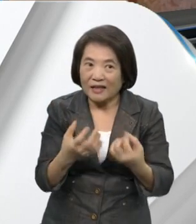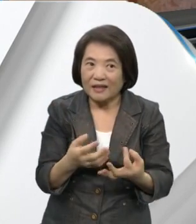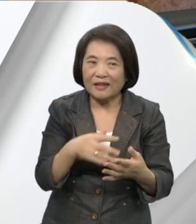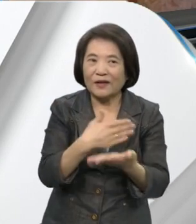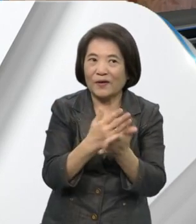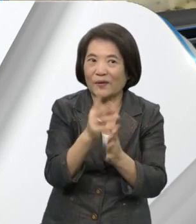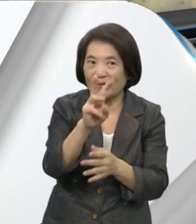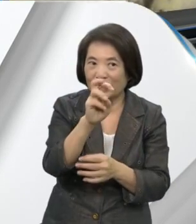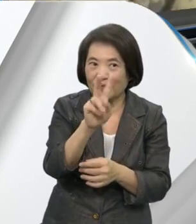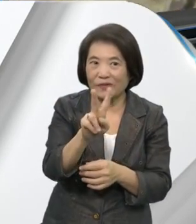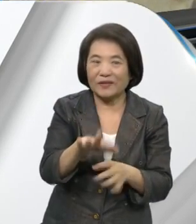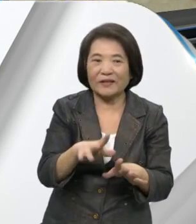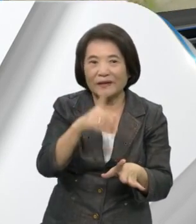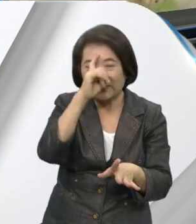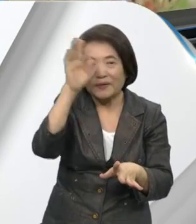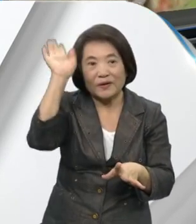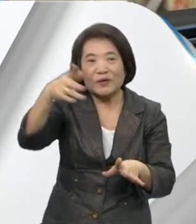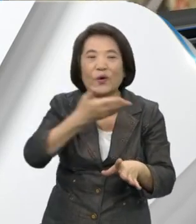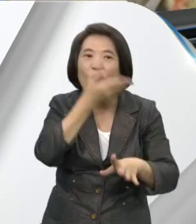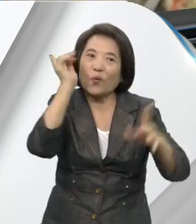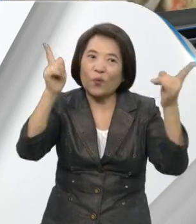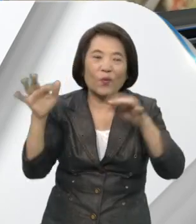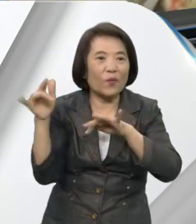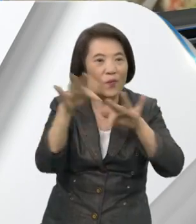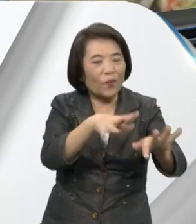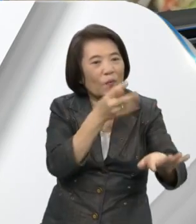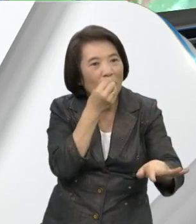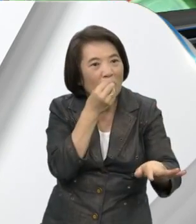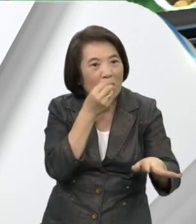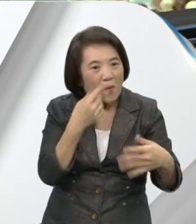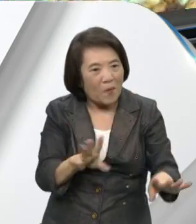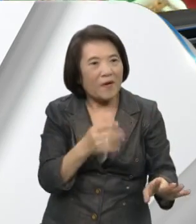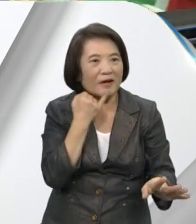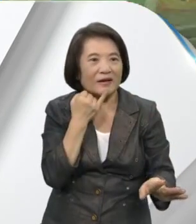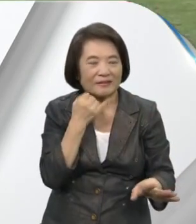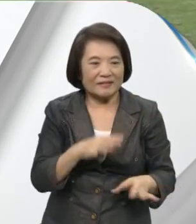米料理，希望南北就好，热都是一道。